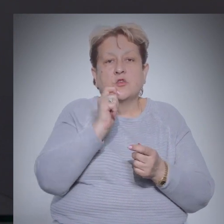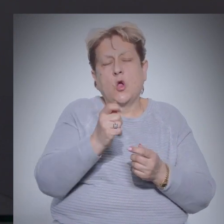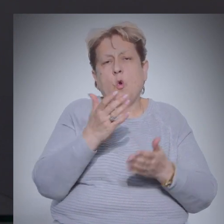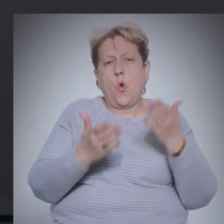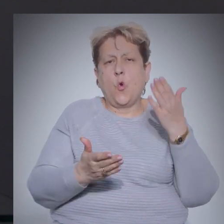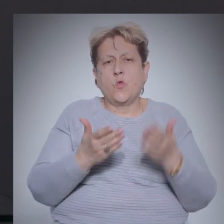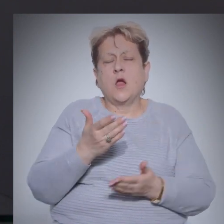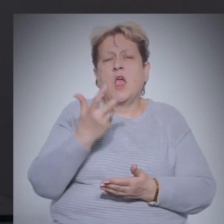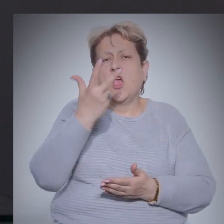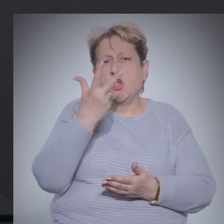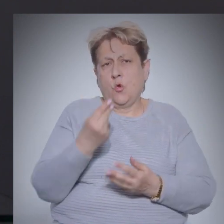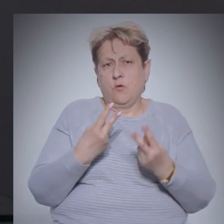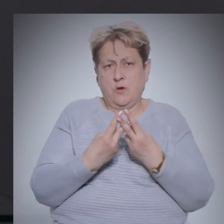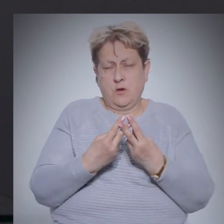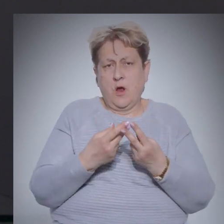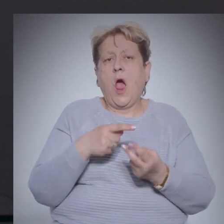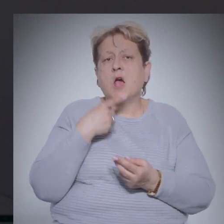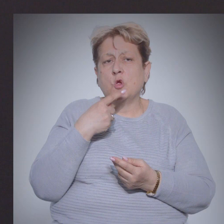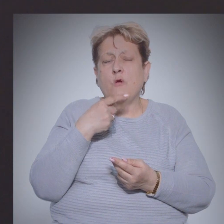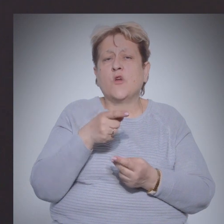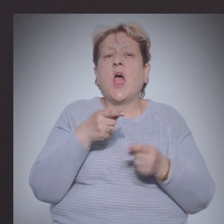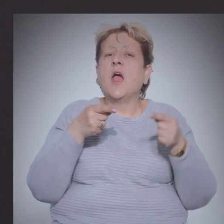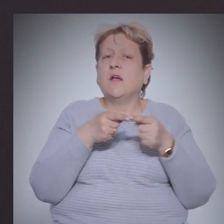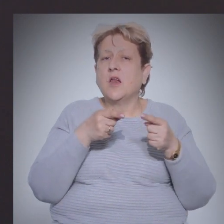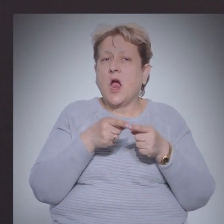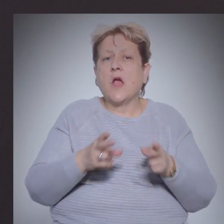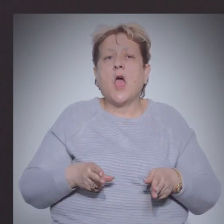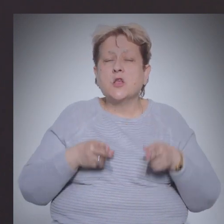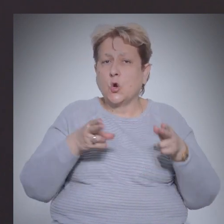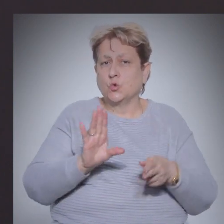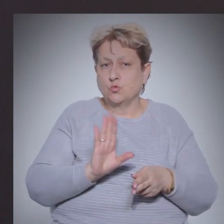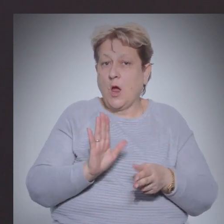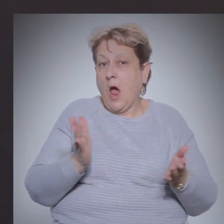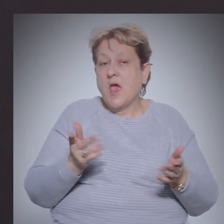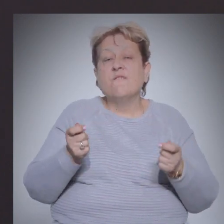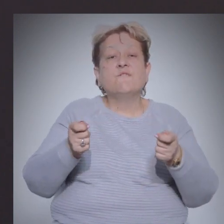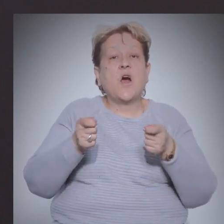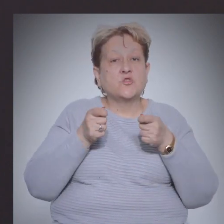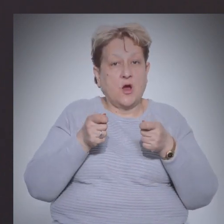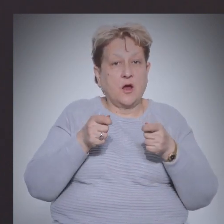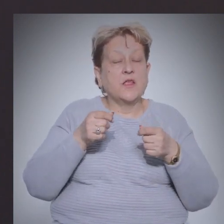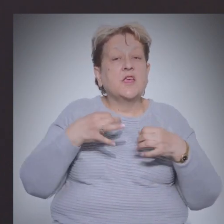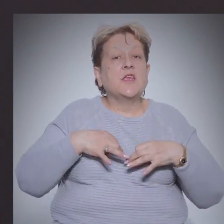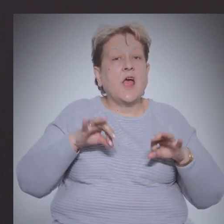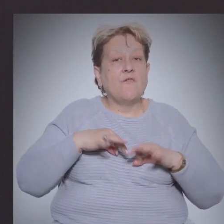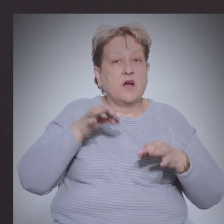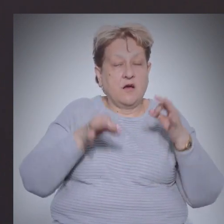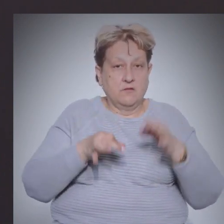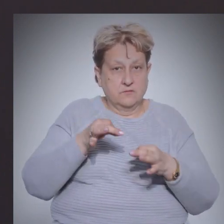կա կատմամ նշանակել որինակ երեկ հորյակ կալանք։ Ասելով, որ սա կրիական հանցագործյուն չէ, այլ վարճական